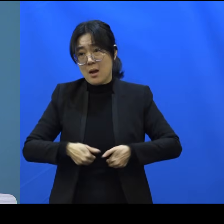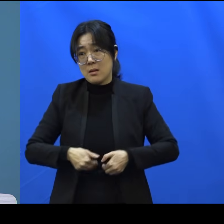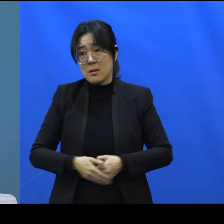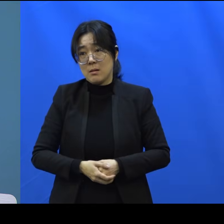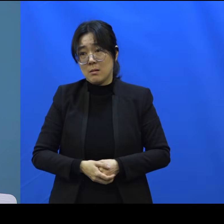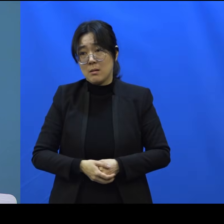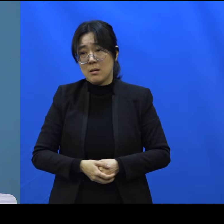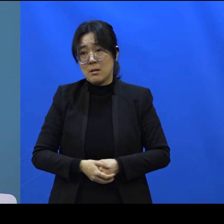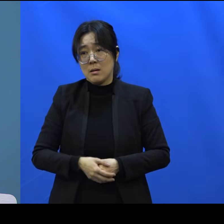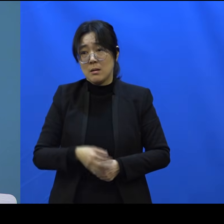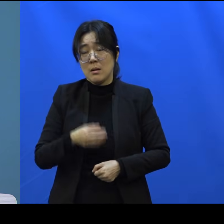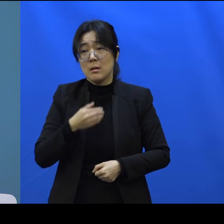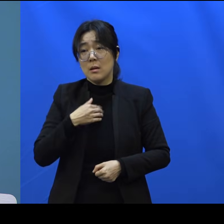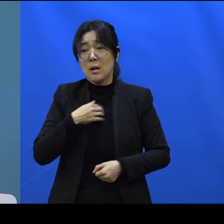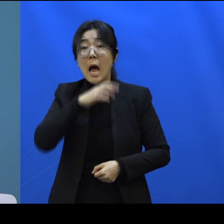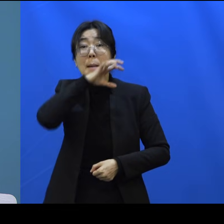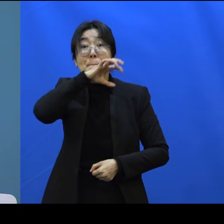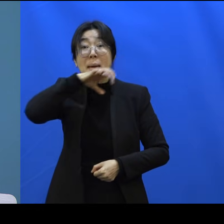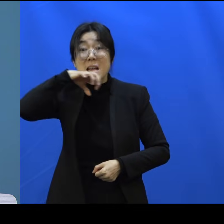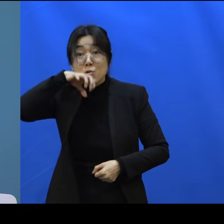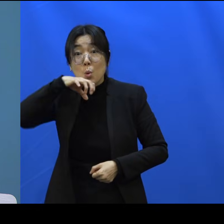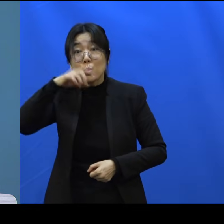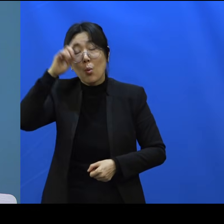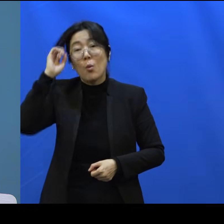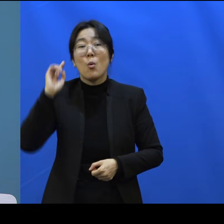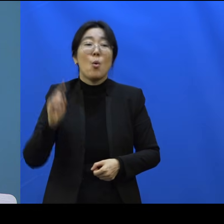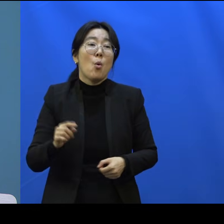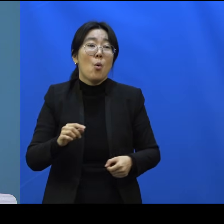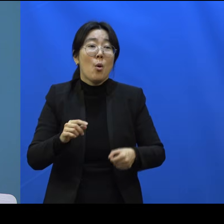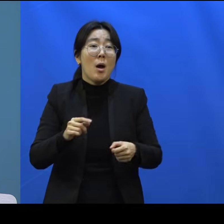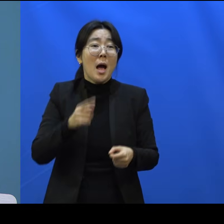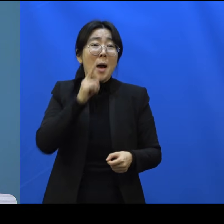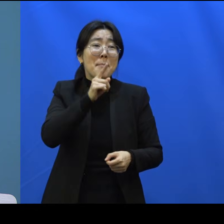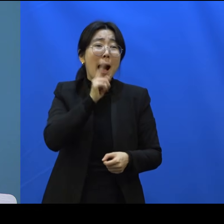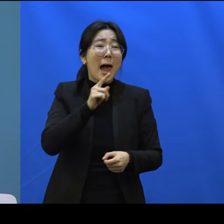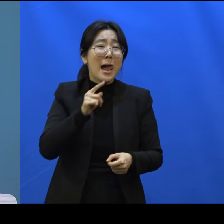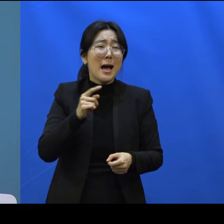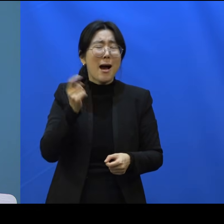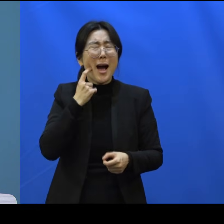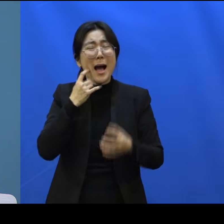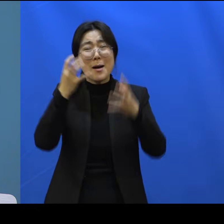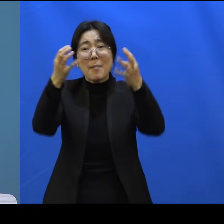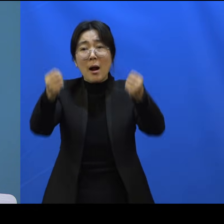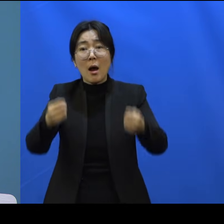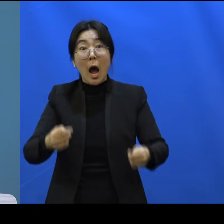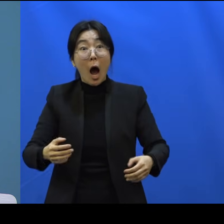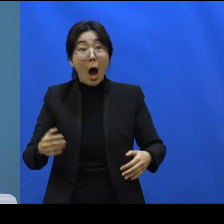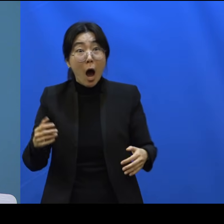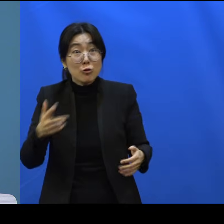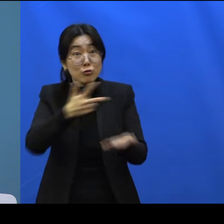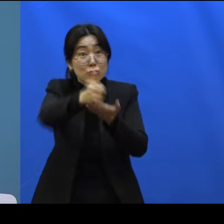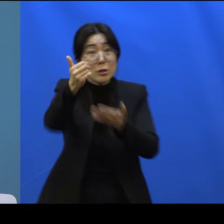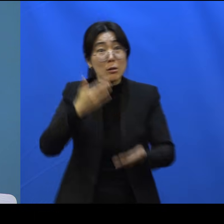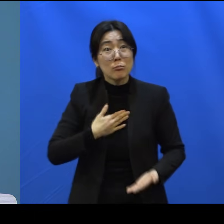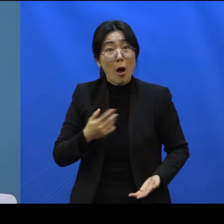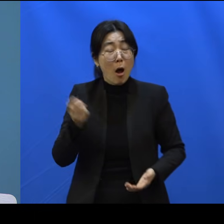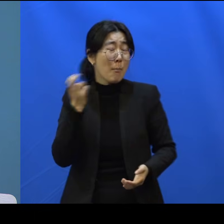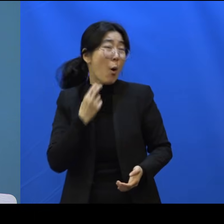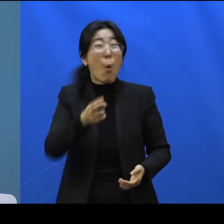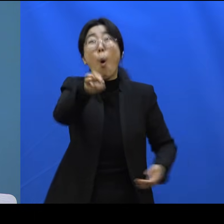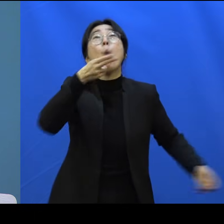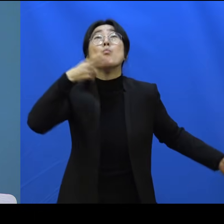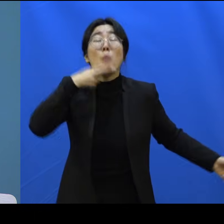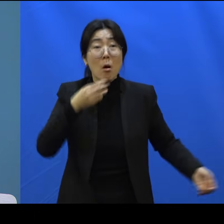베드로도 보면 자신의 실체를 잘 모르기 때문에 자꾸 헛소리하고 또 실수하고 자꾸 이제 그렇게 하잖아요, 여러분.